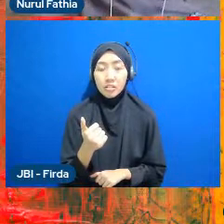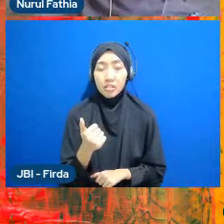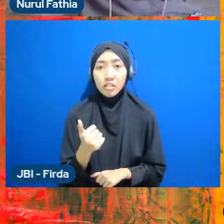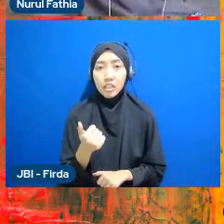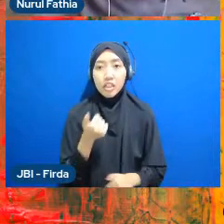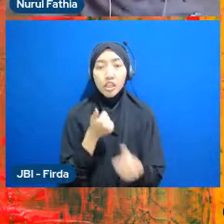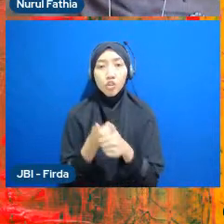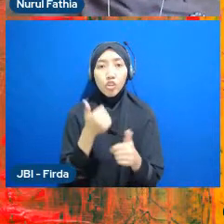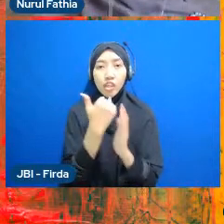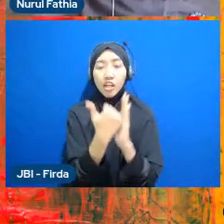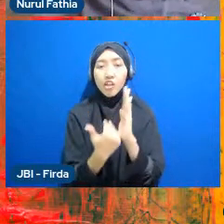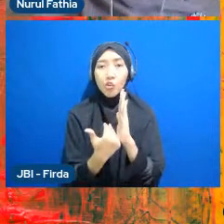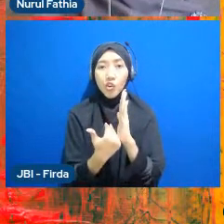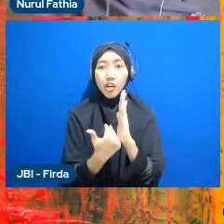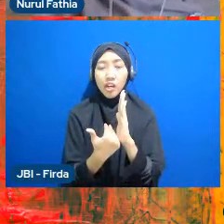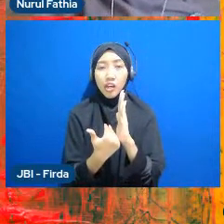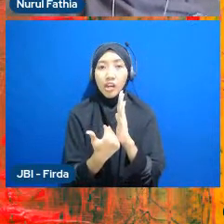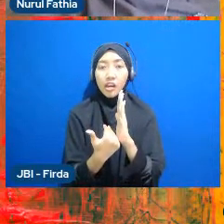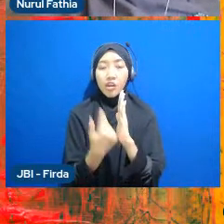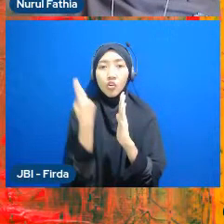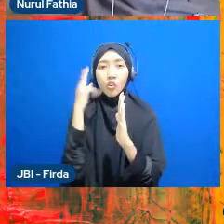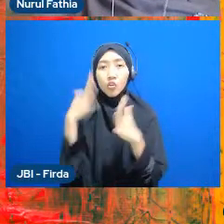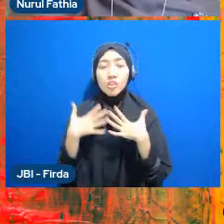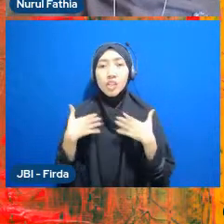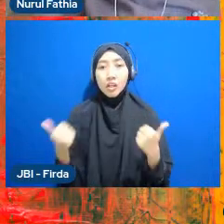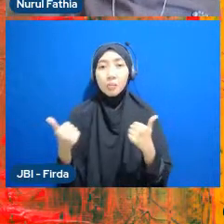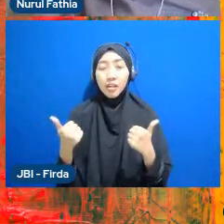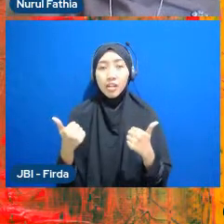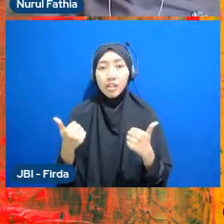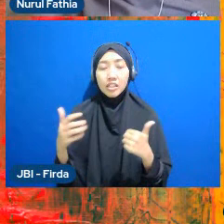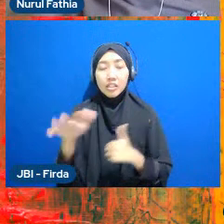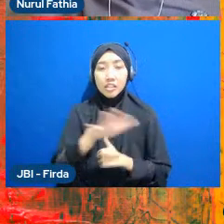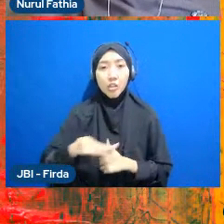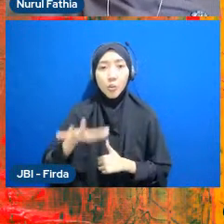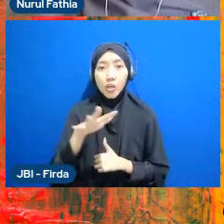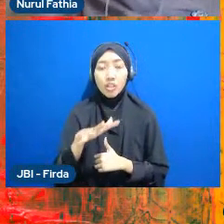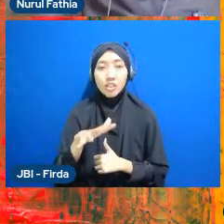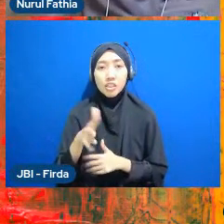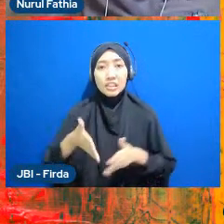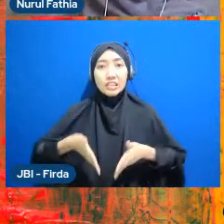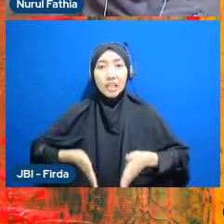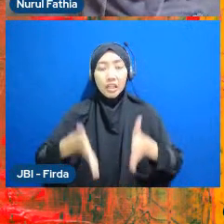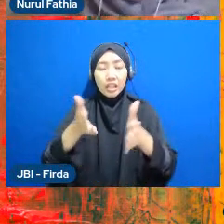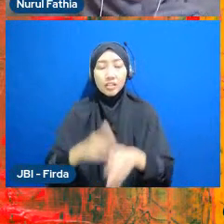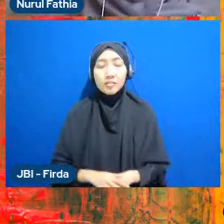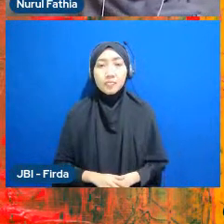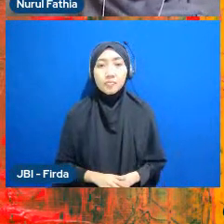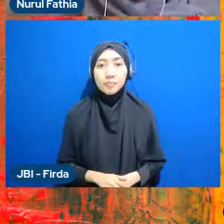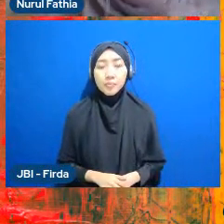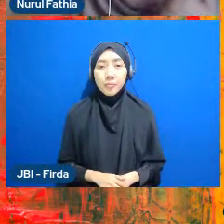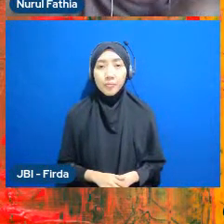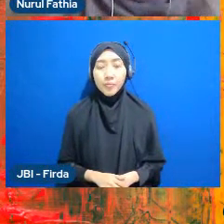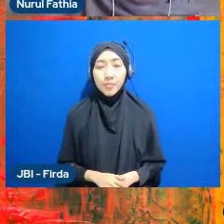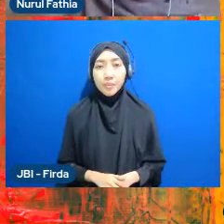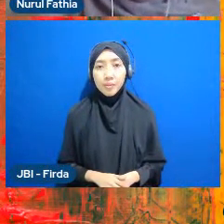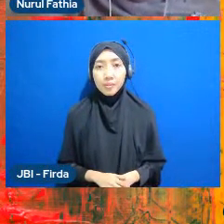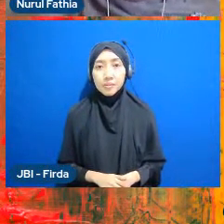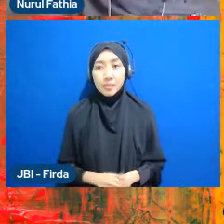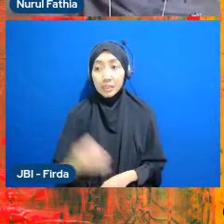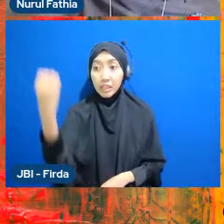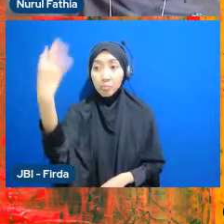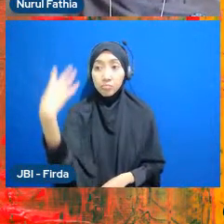mengikuti aturan yang ada di lalu lintas agar kita selamat di dalam situasi tersebut. Nah, seperti dengan lampu lalu